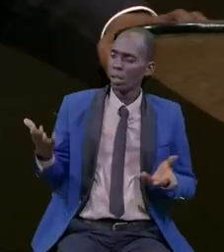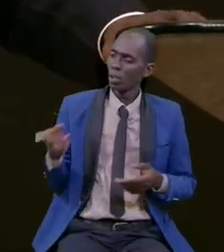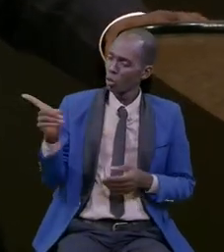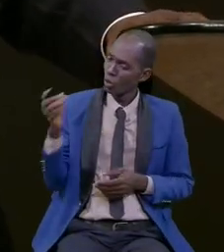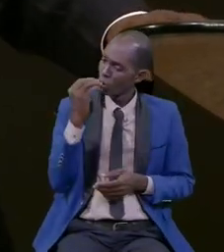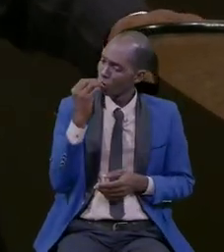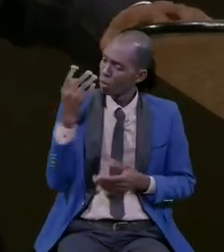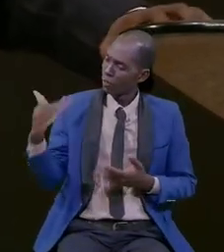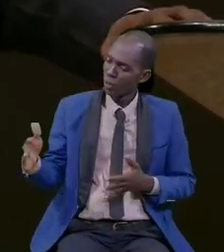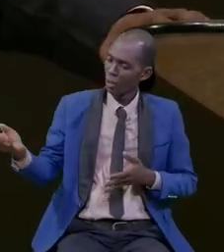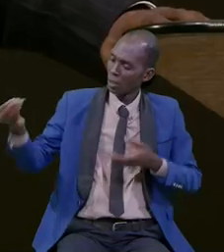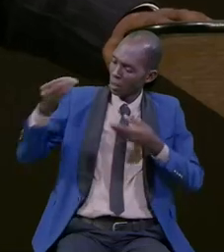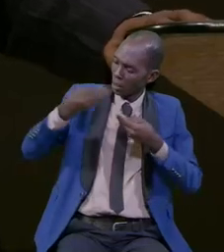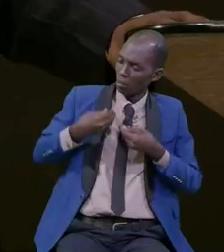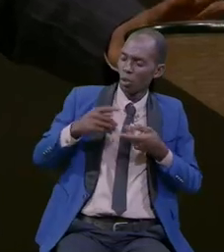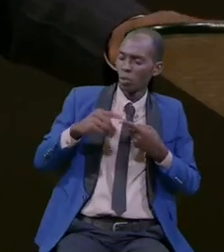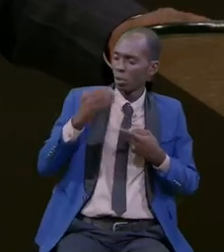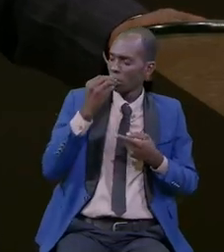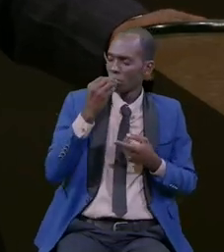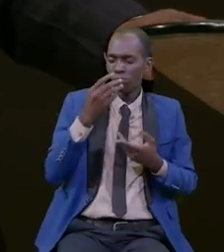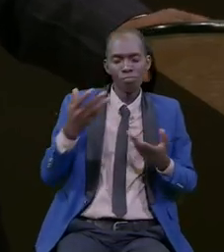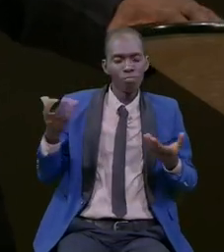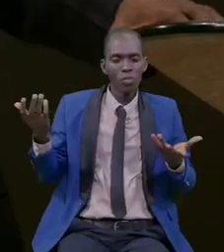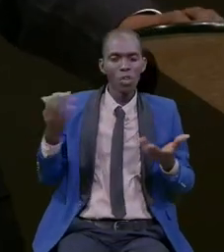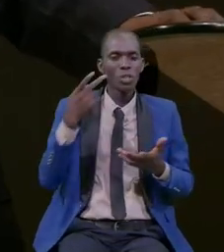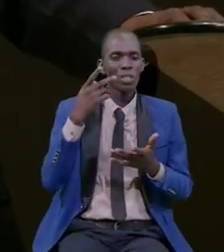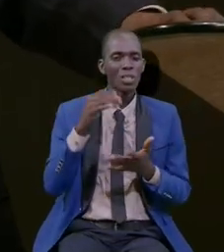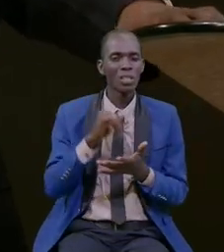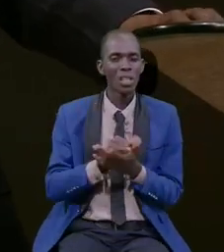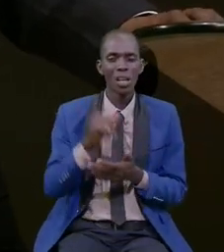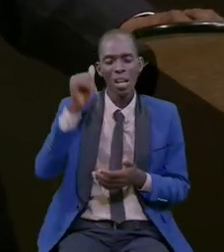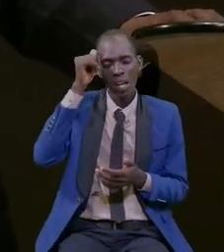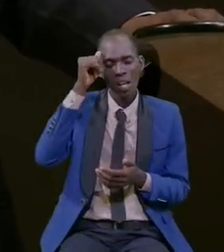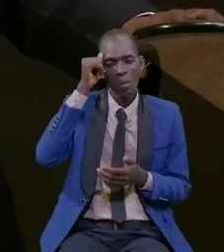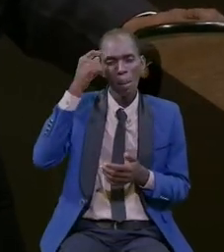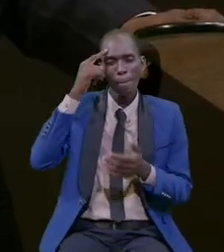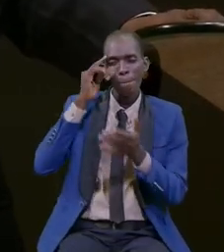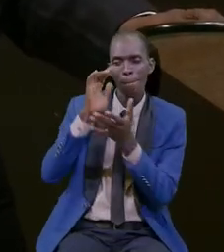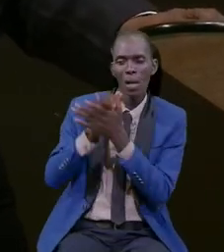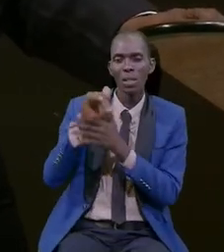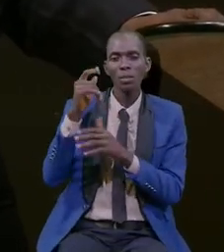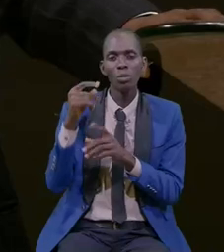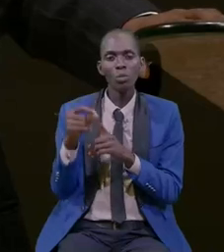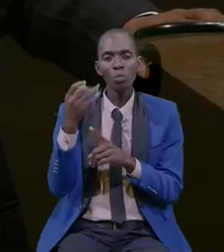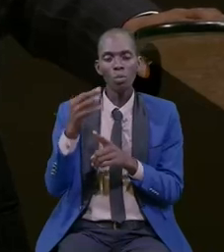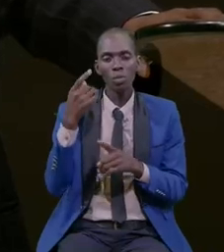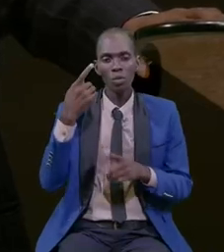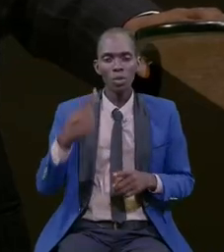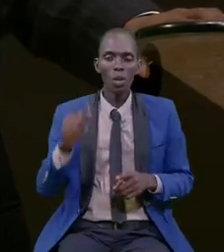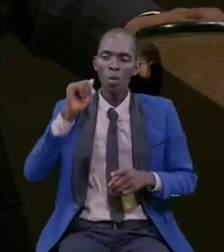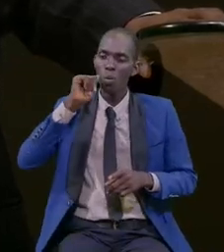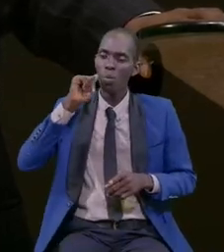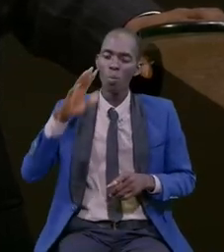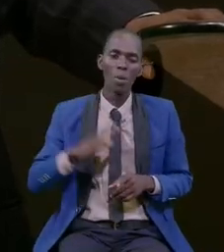a donné et j'en ai mangé il a pris la parole de la femme et il a laissé sa conviction